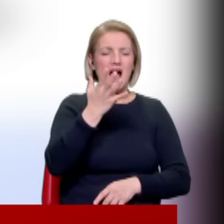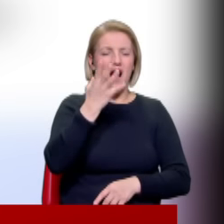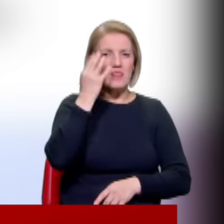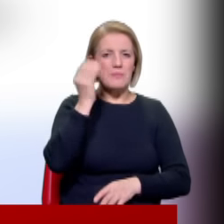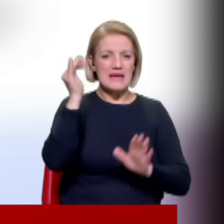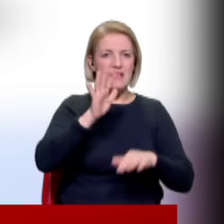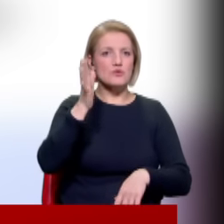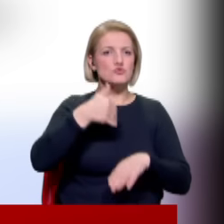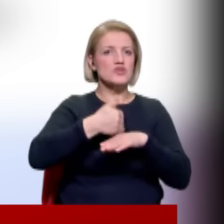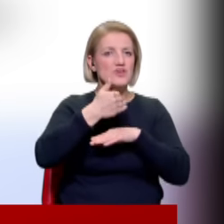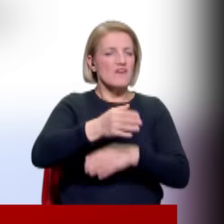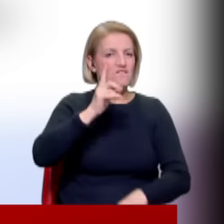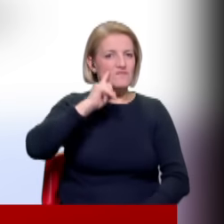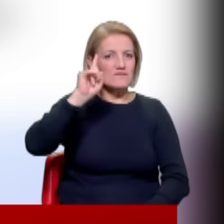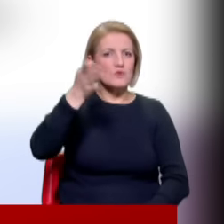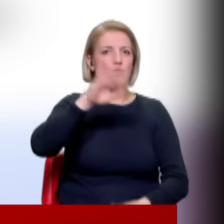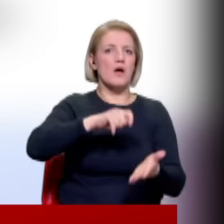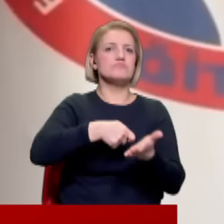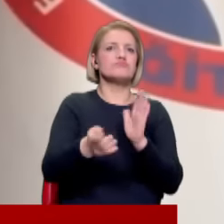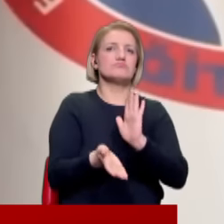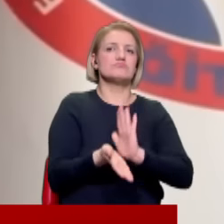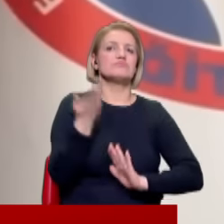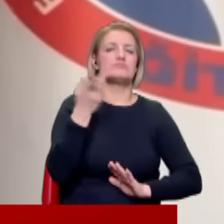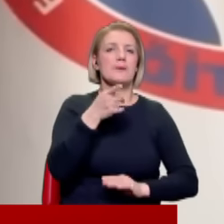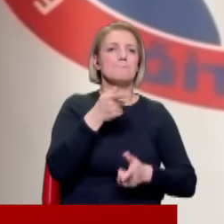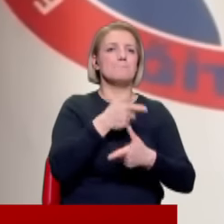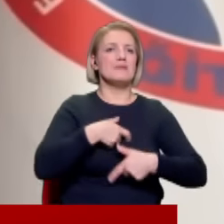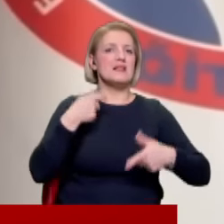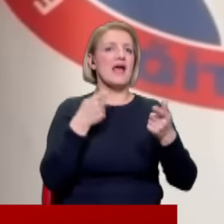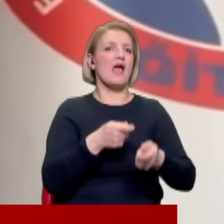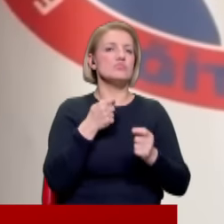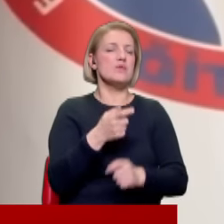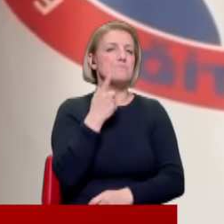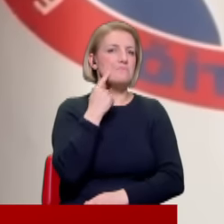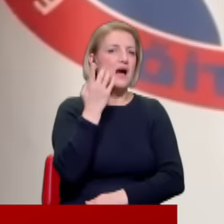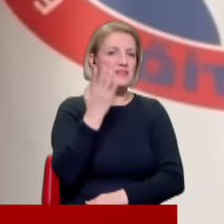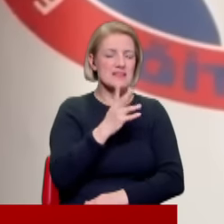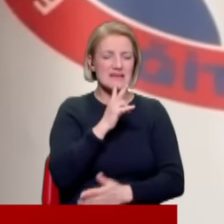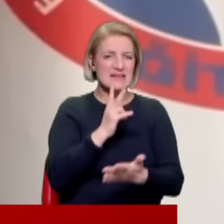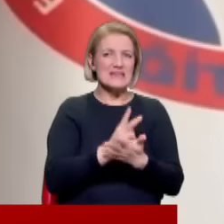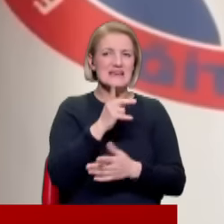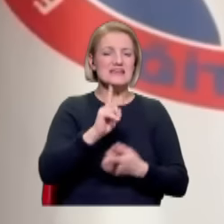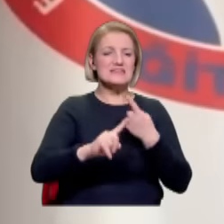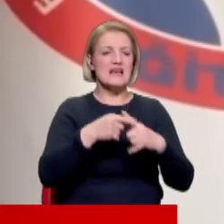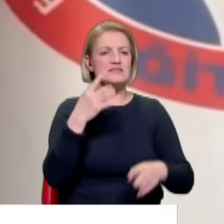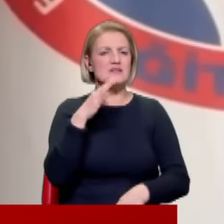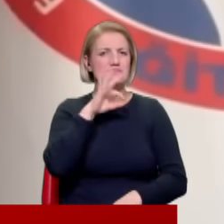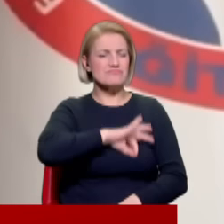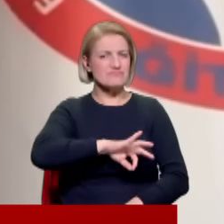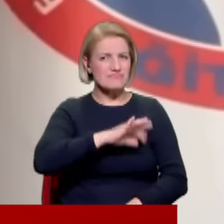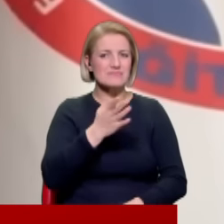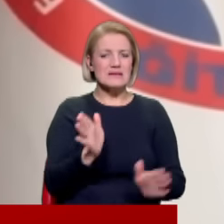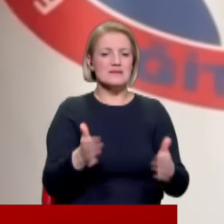süre sonra fark etmiş olacak ki paylaşımını kaldırdı. Milli Eğitim Bakanlığı'na çağrımız nettir. Siyasi çıkarlarınızı,